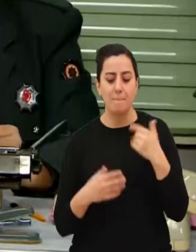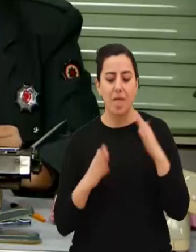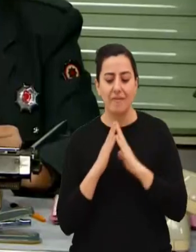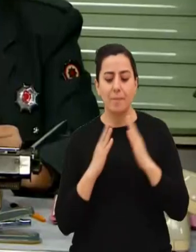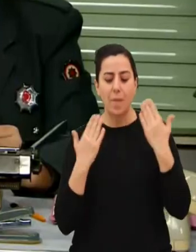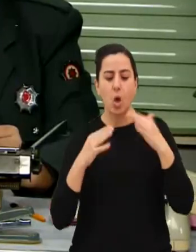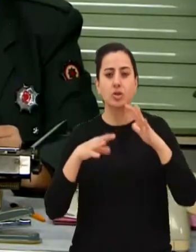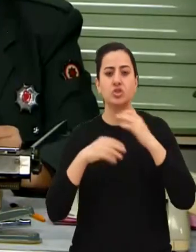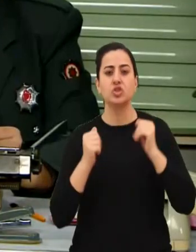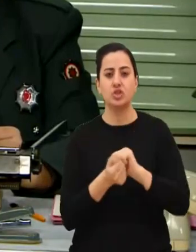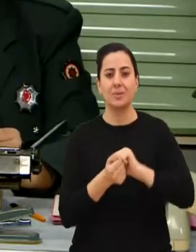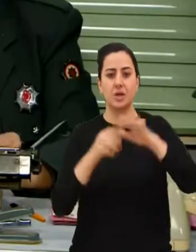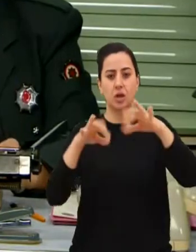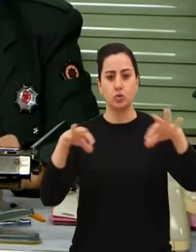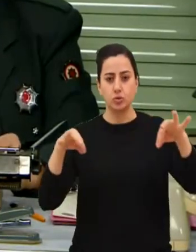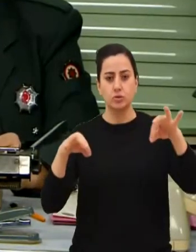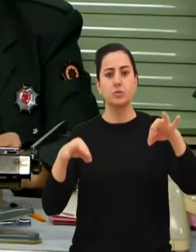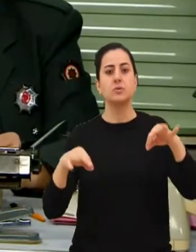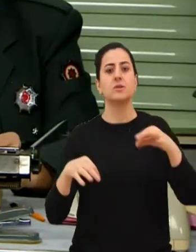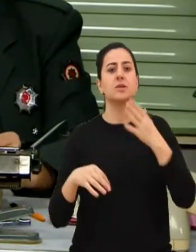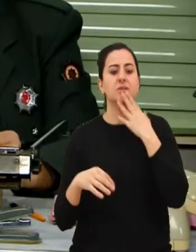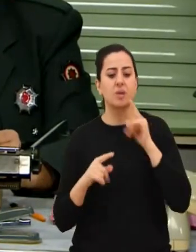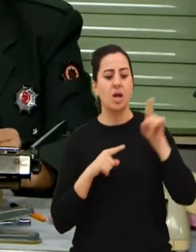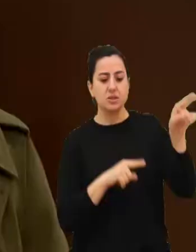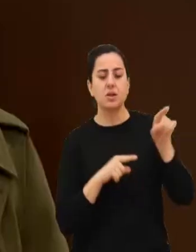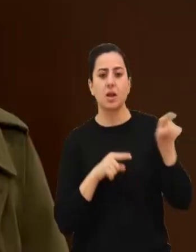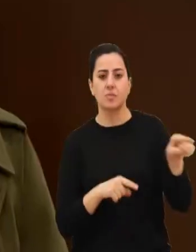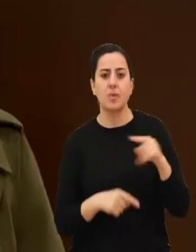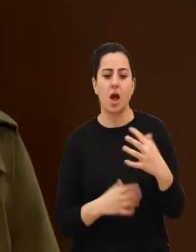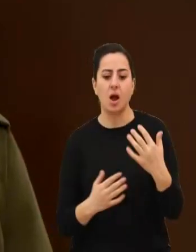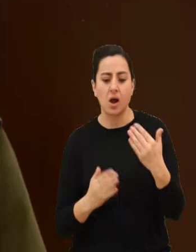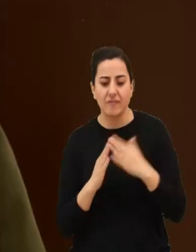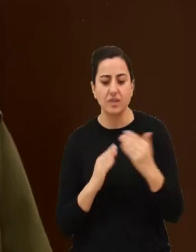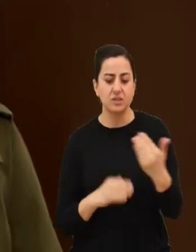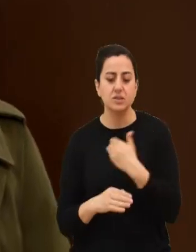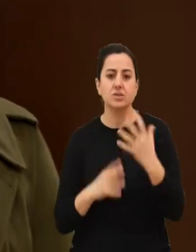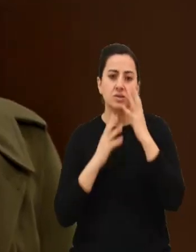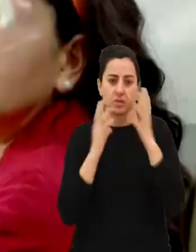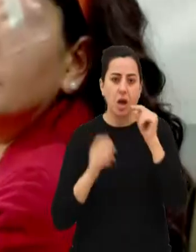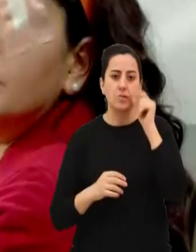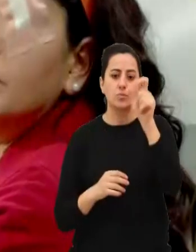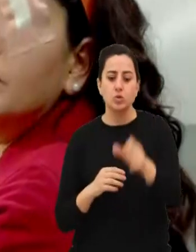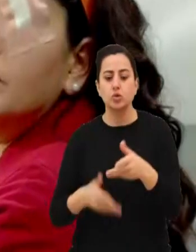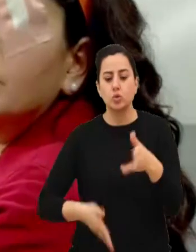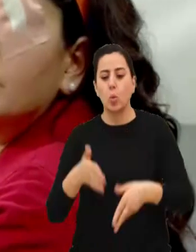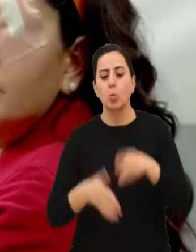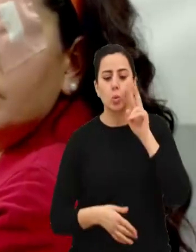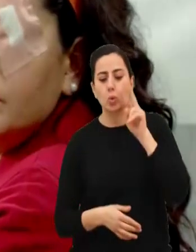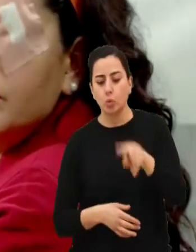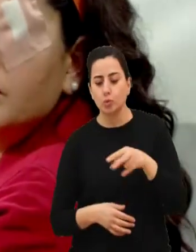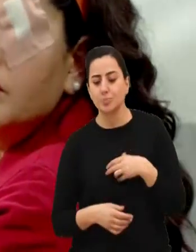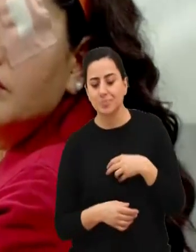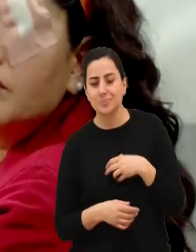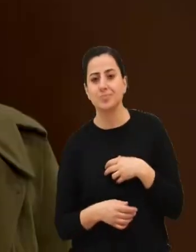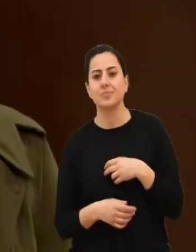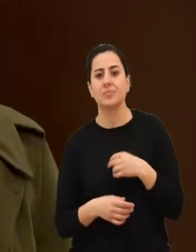balkonunda çamaşır asmaktaydım. Uzun süredir kızımın peşinde olan ve ailemizi rahatsız etmekte olan Ali isimli şahısı sokakta gördüm.